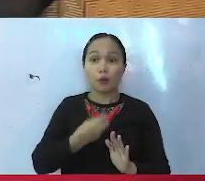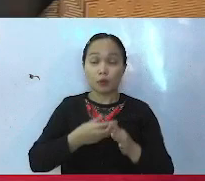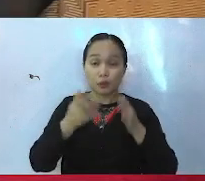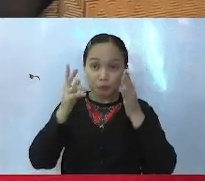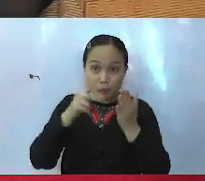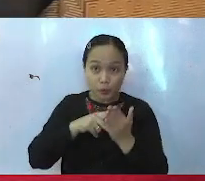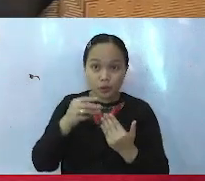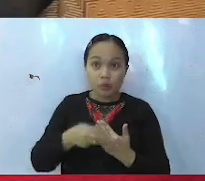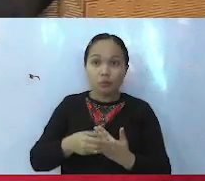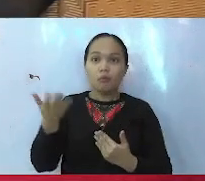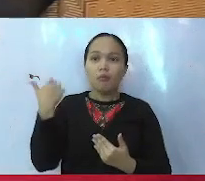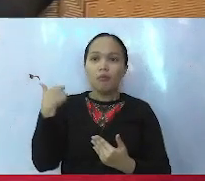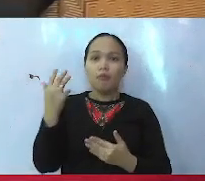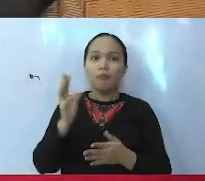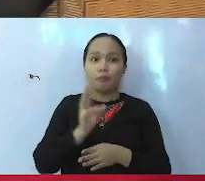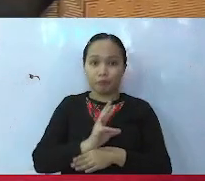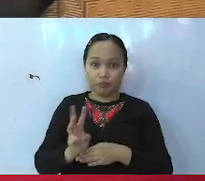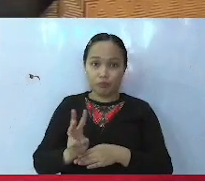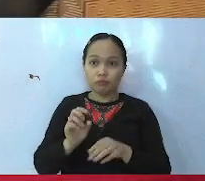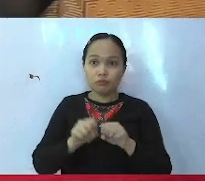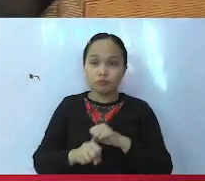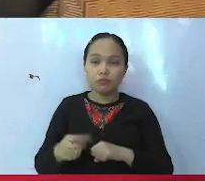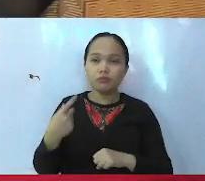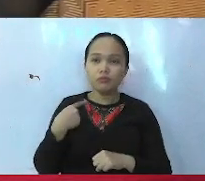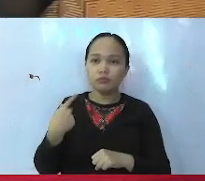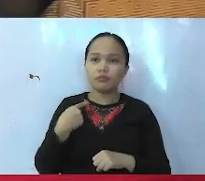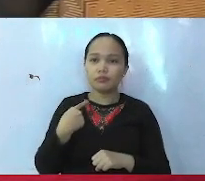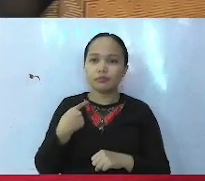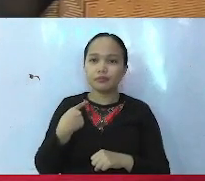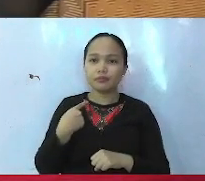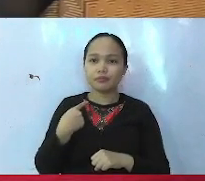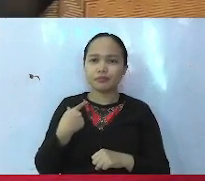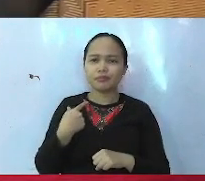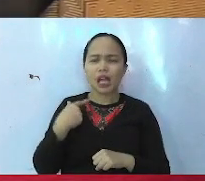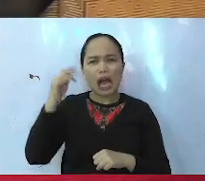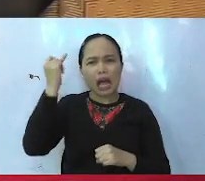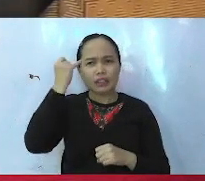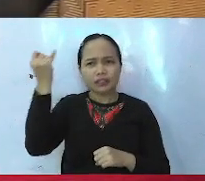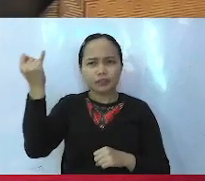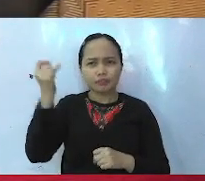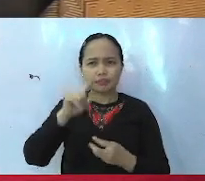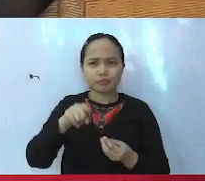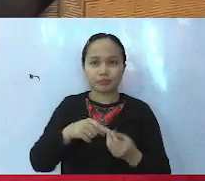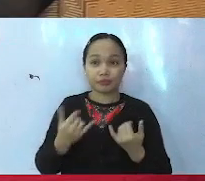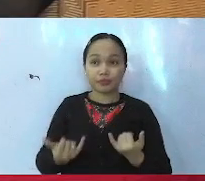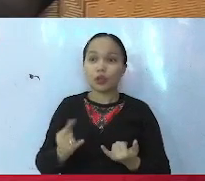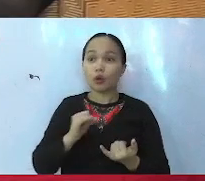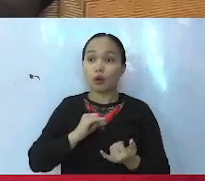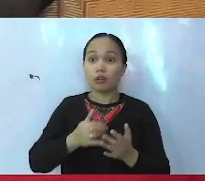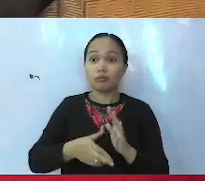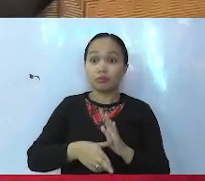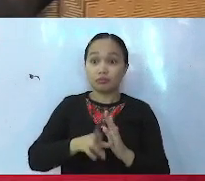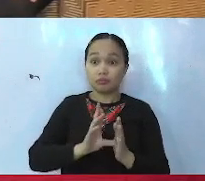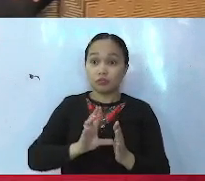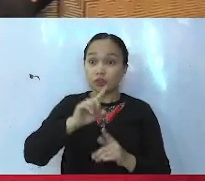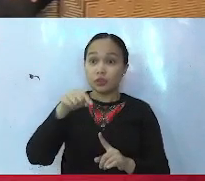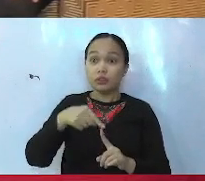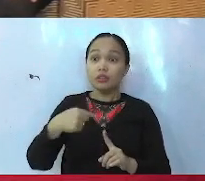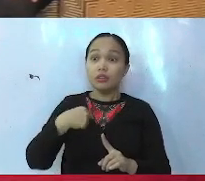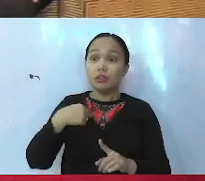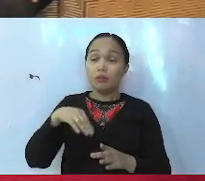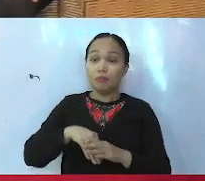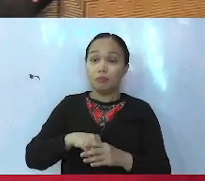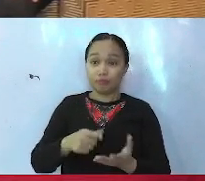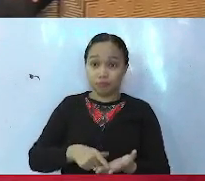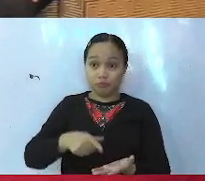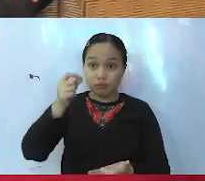week. Para may heads up na sila doon sa ating itatakal ngayon. Kasi, pero alam mo sir, na-appreciate ko yung recap nung nasa Tarlac ako, sa totoo lang. Oh yeah, totoo